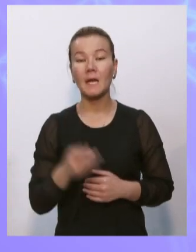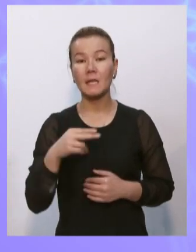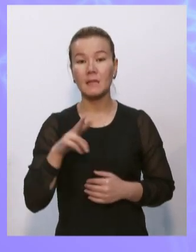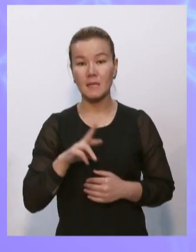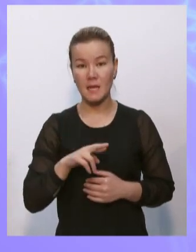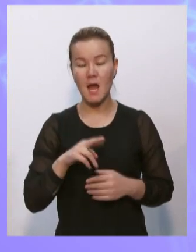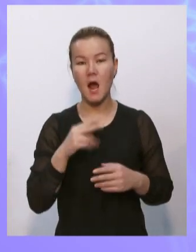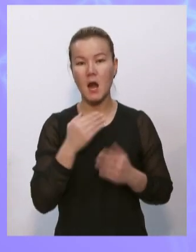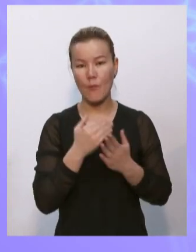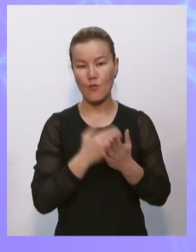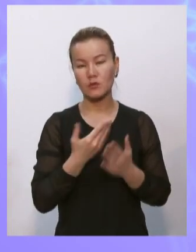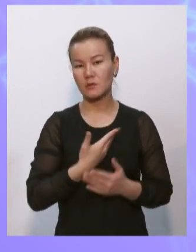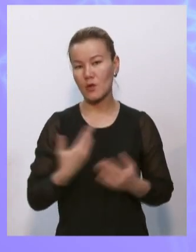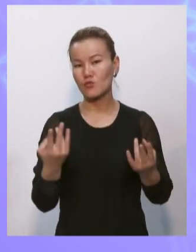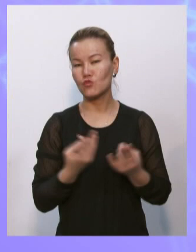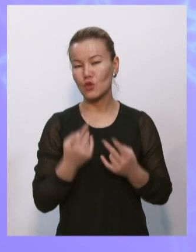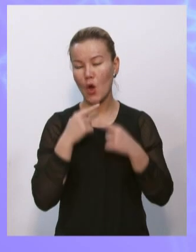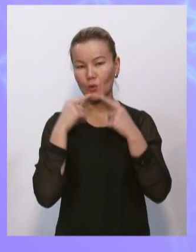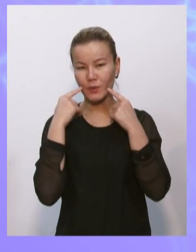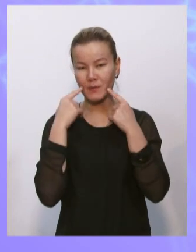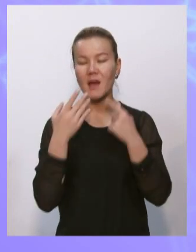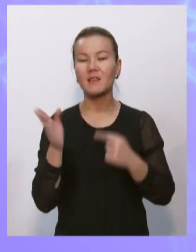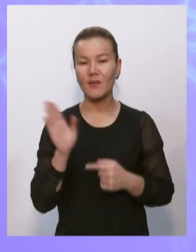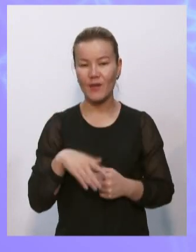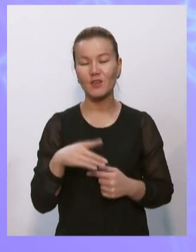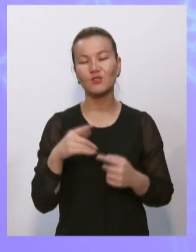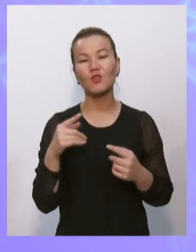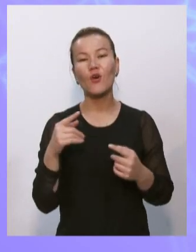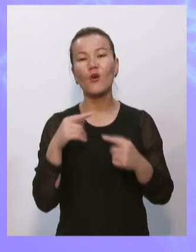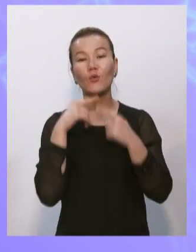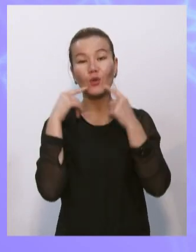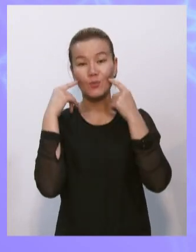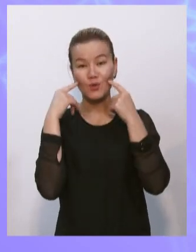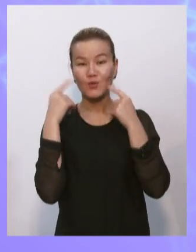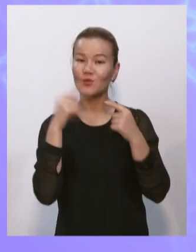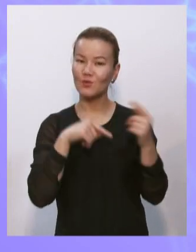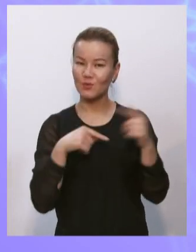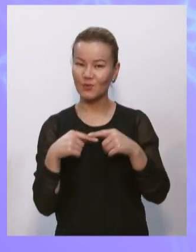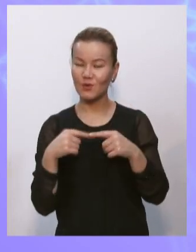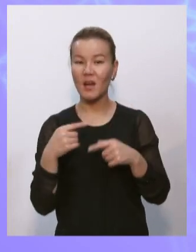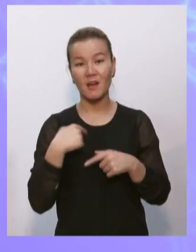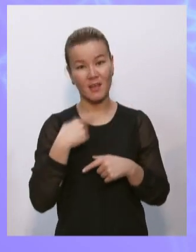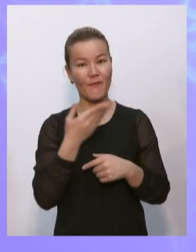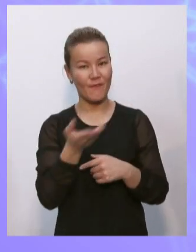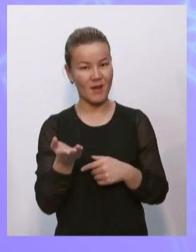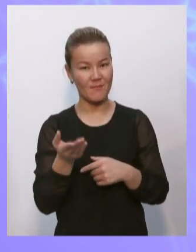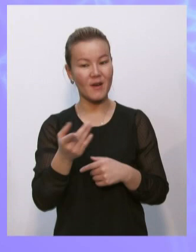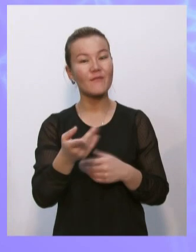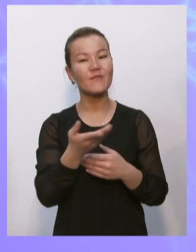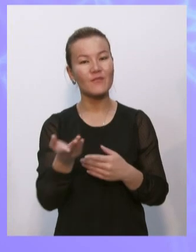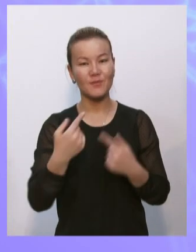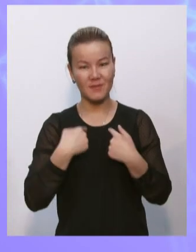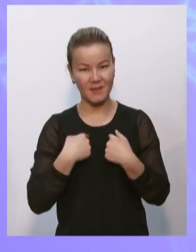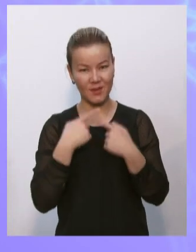работы нам нужна улыбка. Давайте улыбнемся друг другу. Я вам, вы мне, и